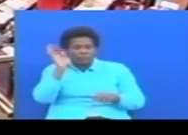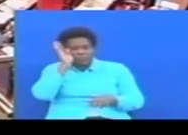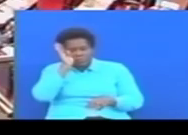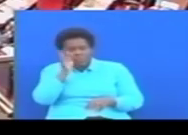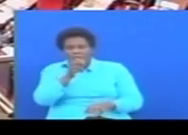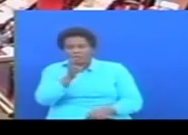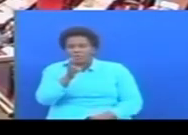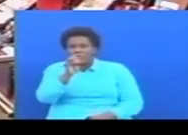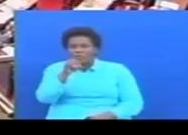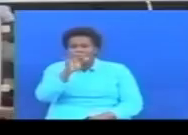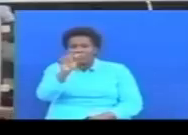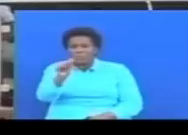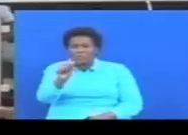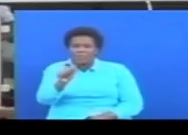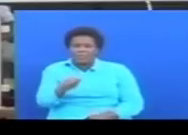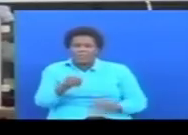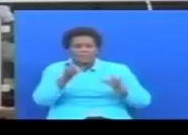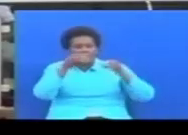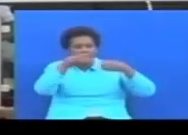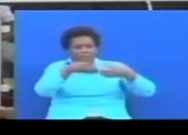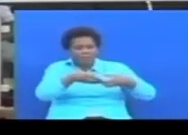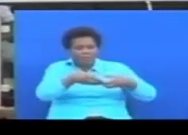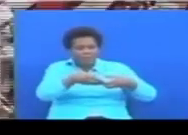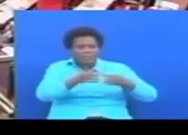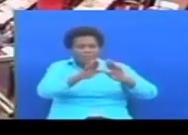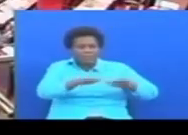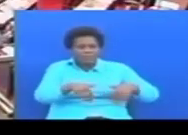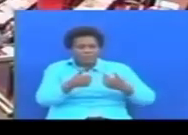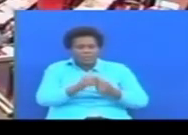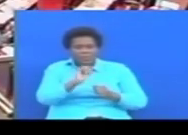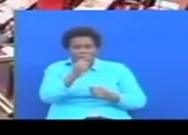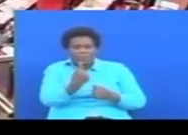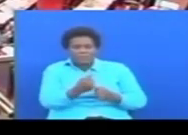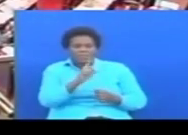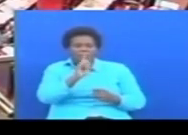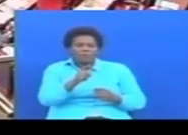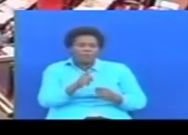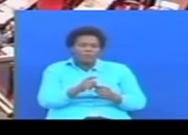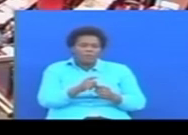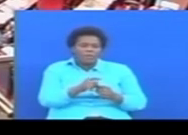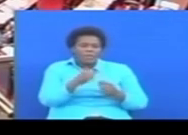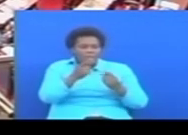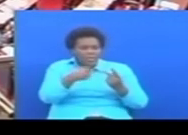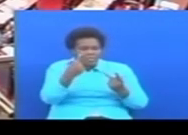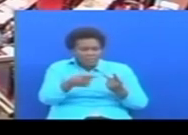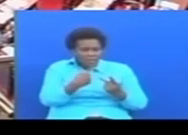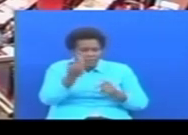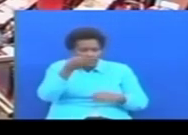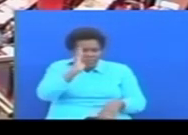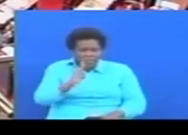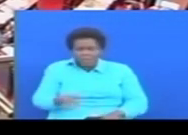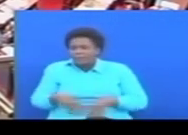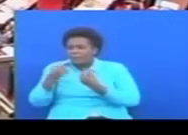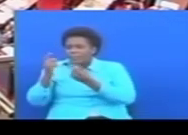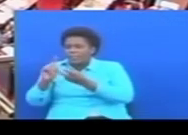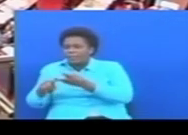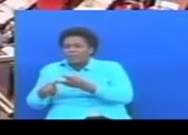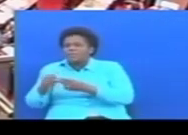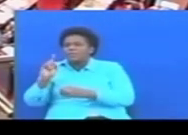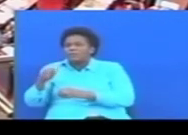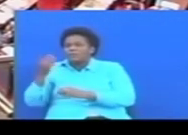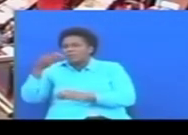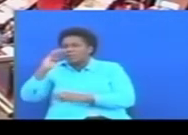Kamati ya kwanza itakuwa ni kamati ya kudumu ya bunge hesabu za serikali, alikadhalika kamati ya kudumu ya bunge hesabu za serikali za mitaa. Kutoka